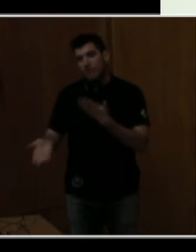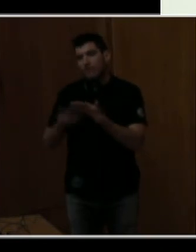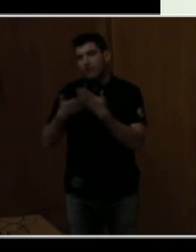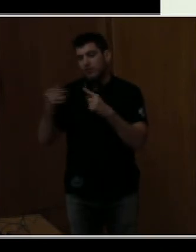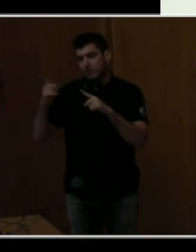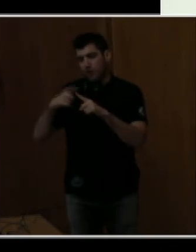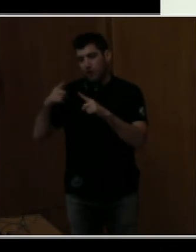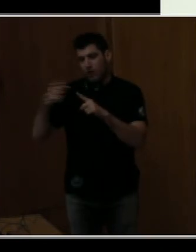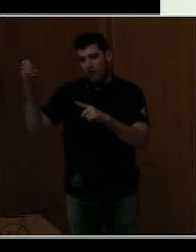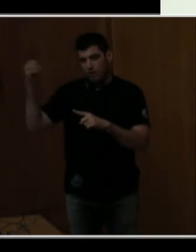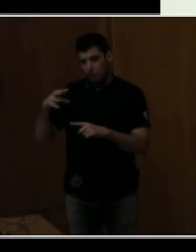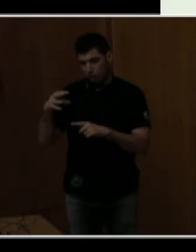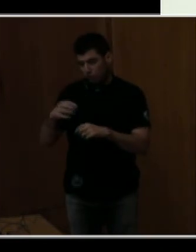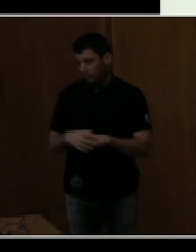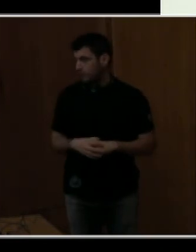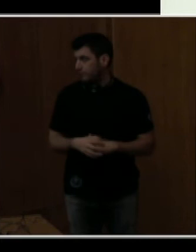φως.